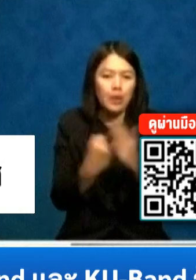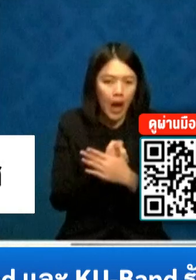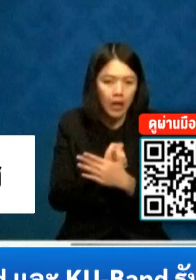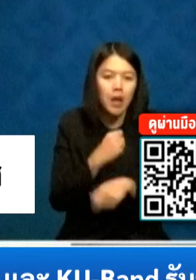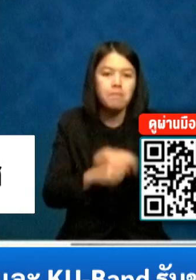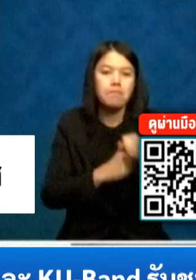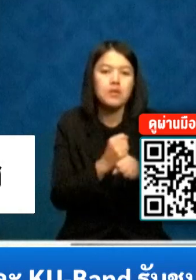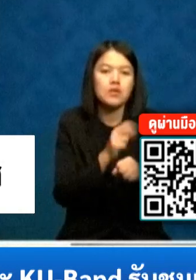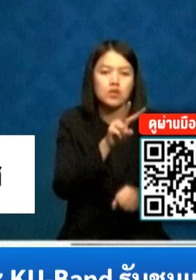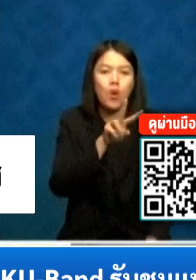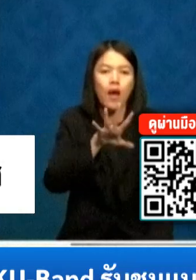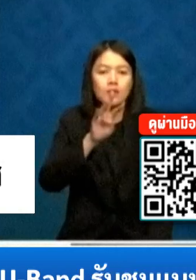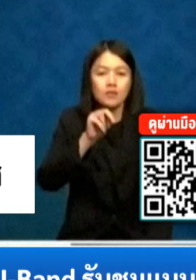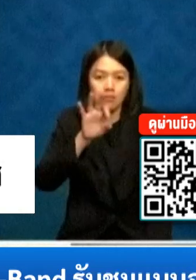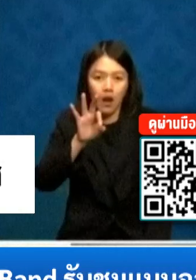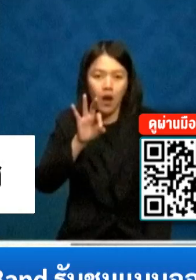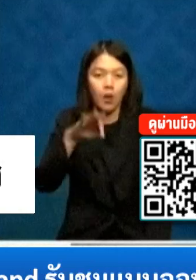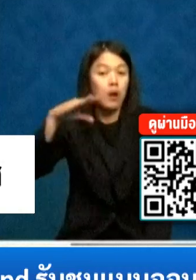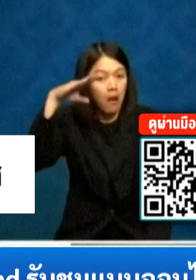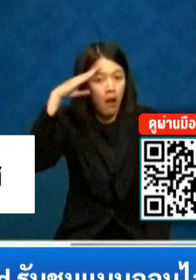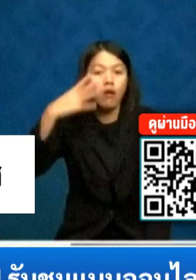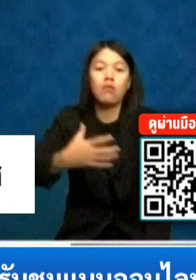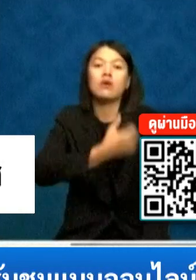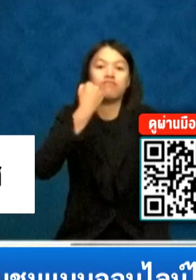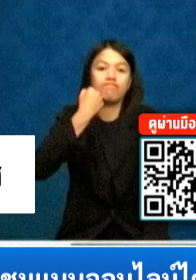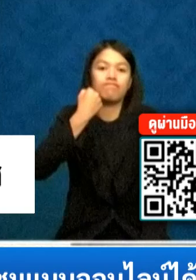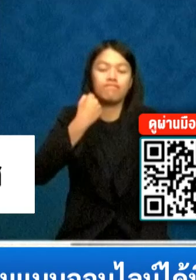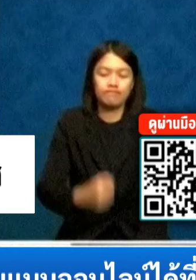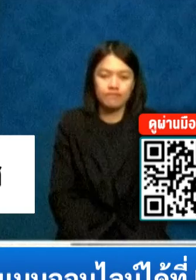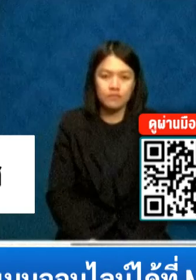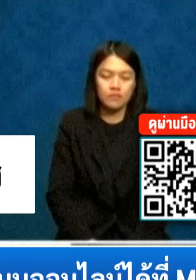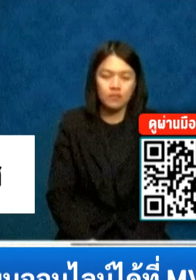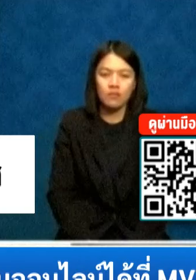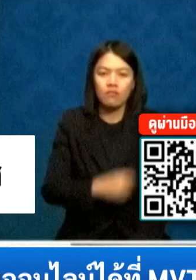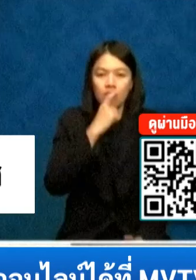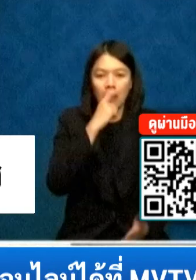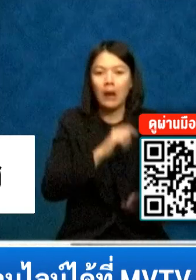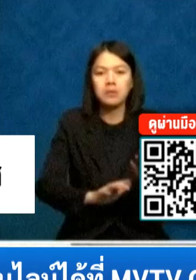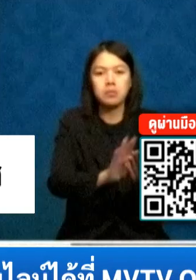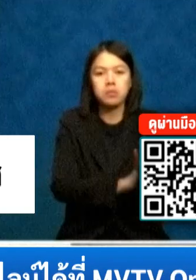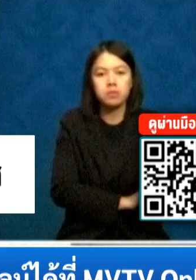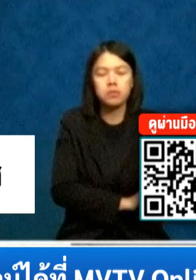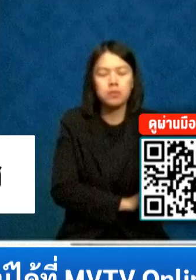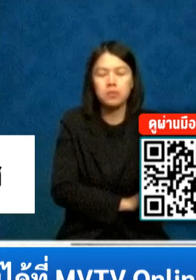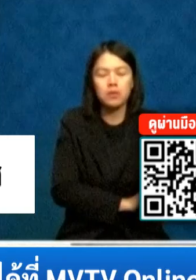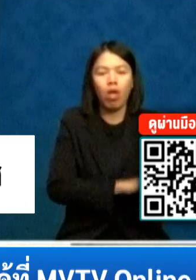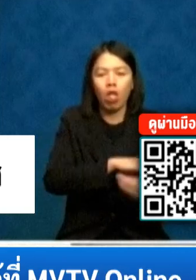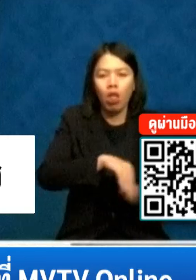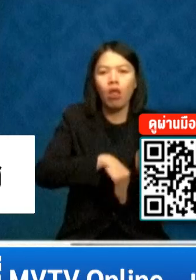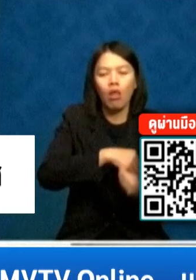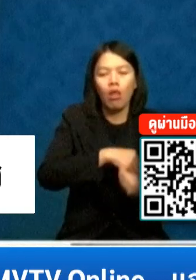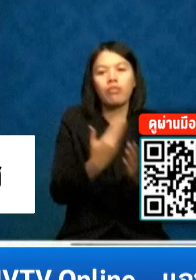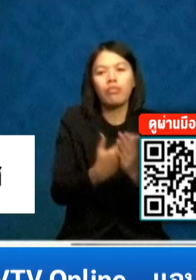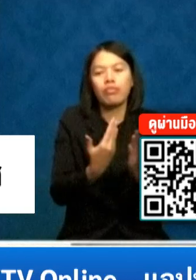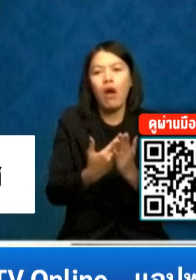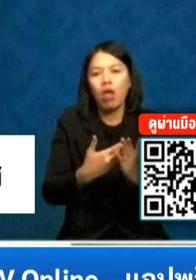ในปี49ก็มีการปฏิวัติรัฐประหารหลังจากนั้นประเทศของเราก็ตกอยู่ในวังวนงบประมาณข